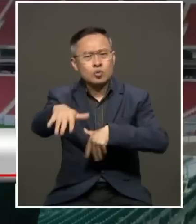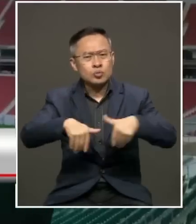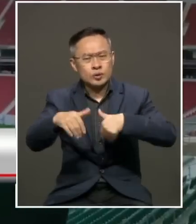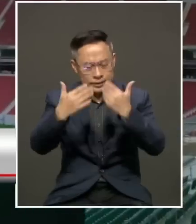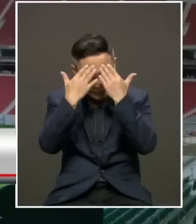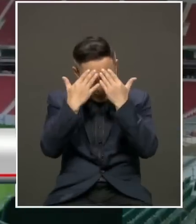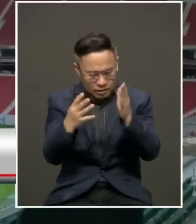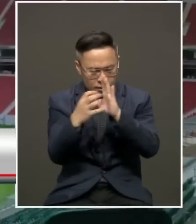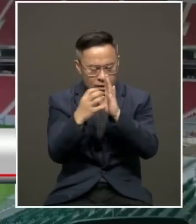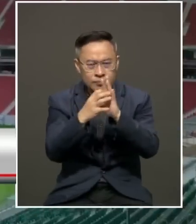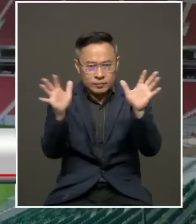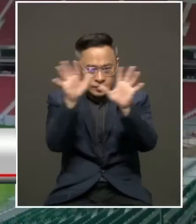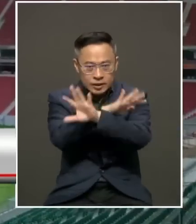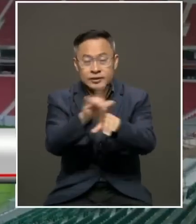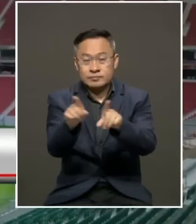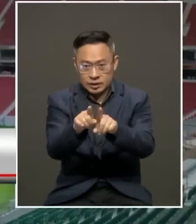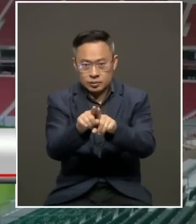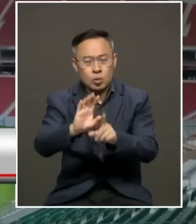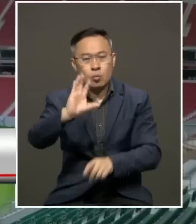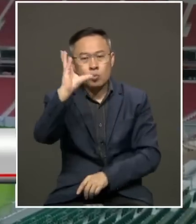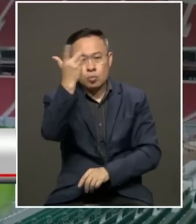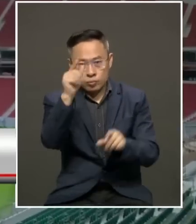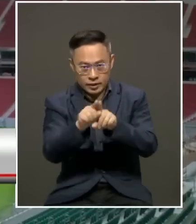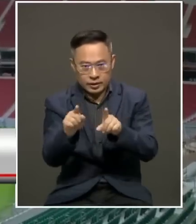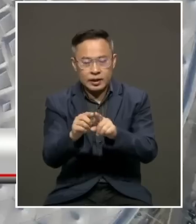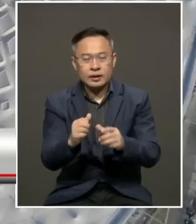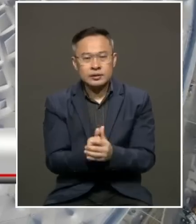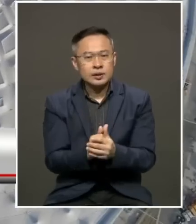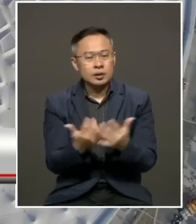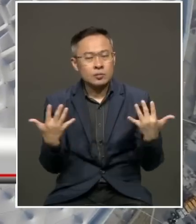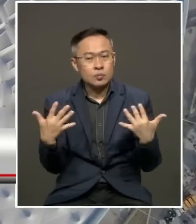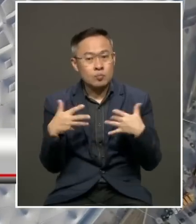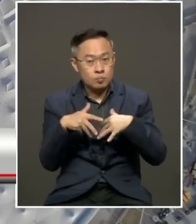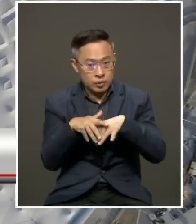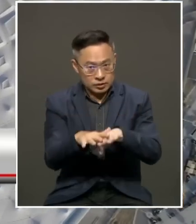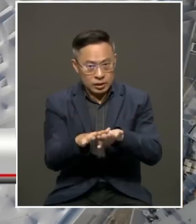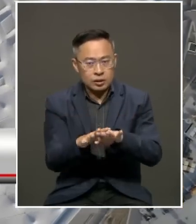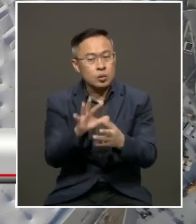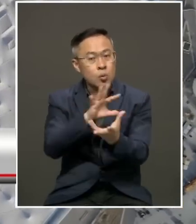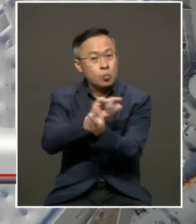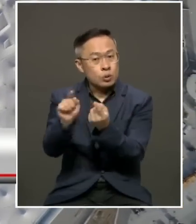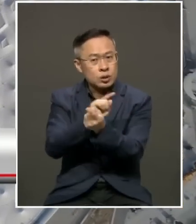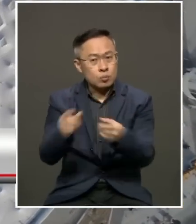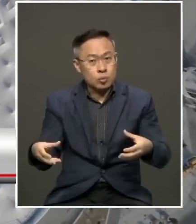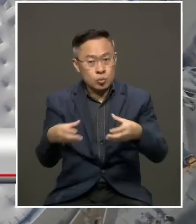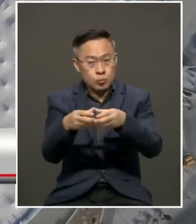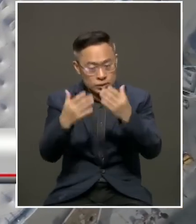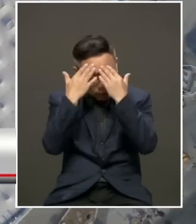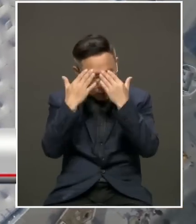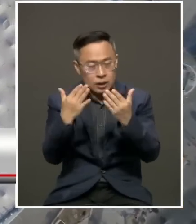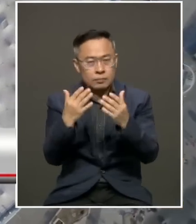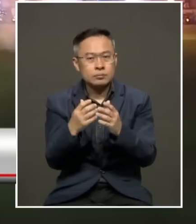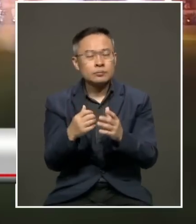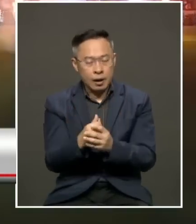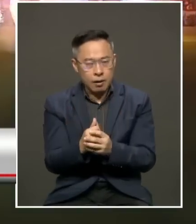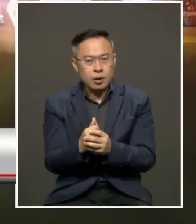ในหมู่อาหรับในโลกอาหรับนั่นเองนะคะดังนั้นจึงเป็นการแสดงออกถึงความลึกซึ้งในเรื่องของอารยธรรมอาหรับและมรดกทางวัฒนธรรม